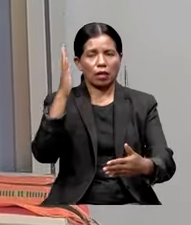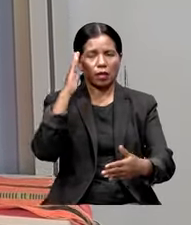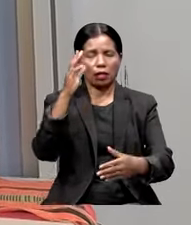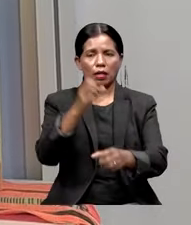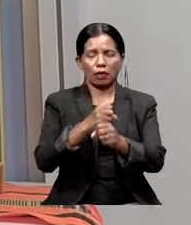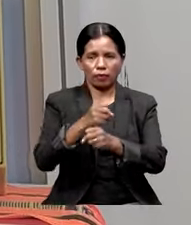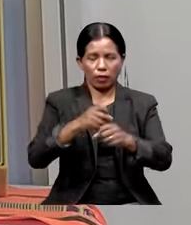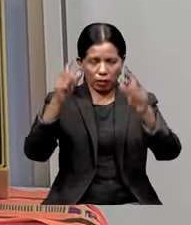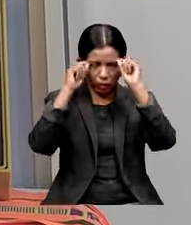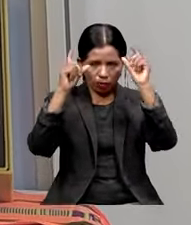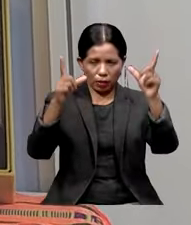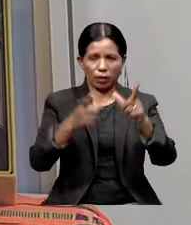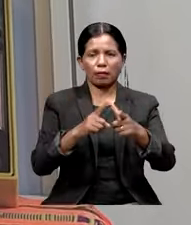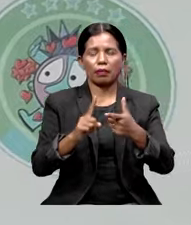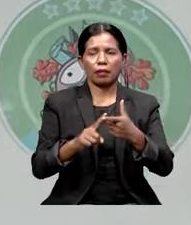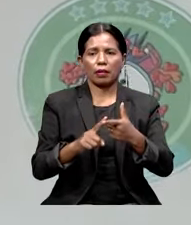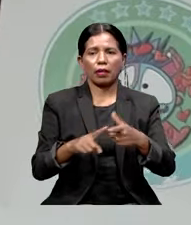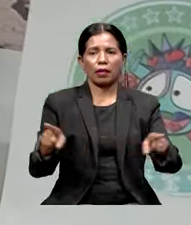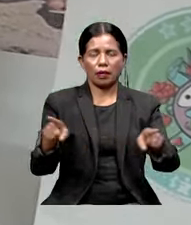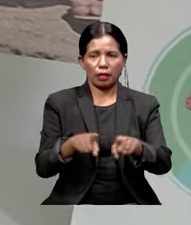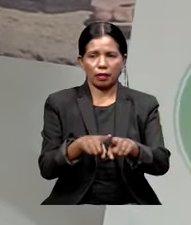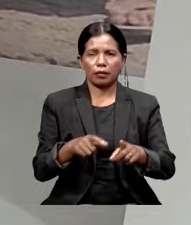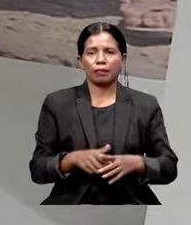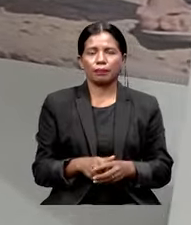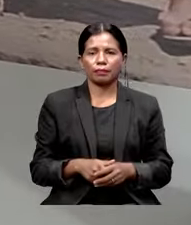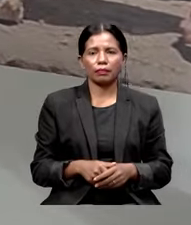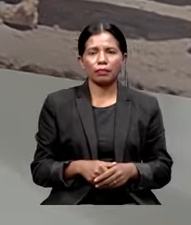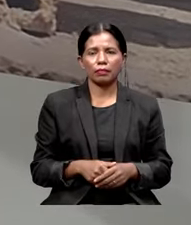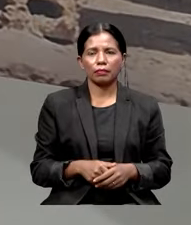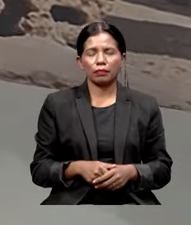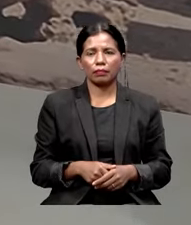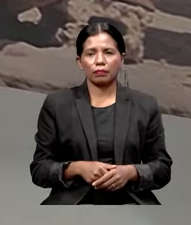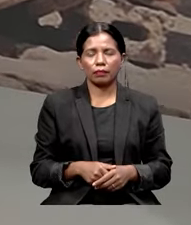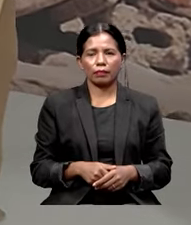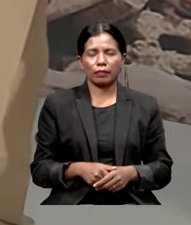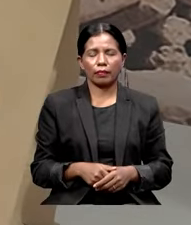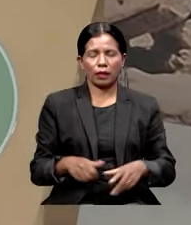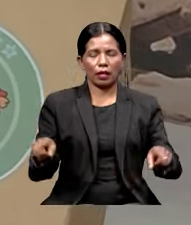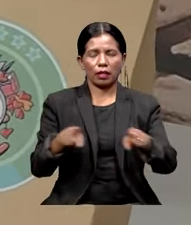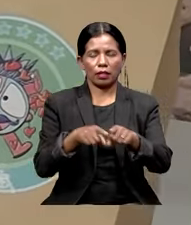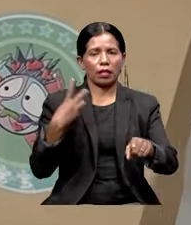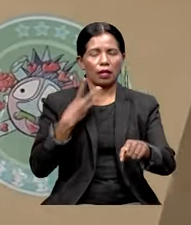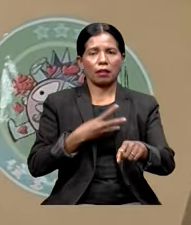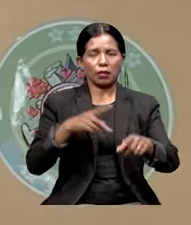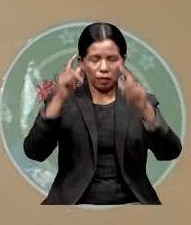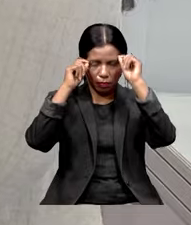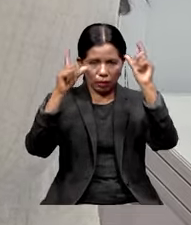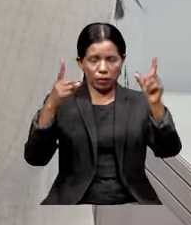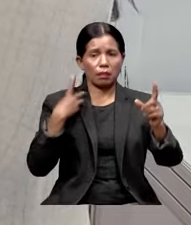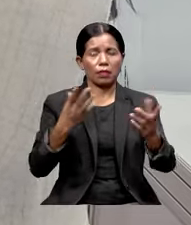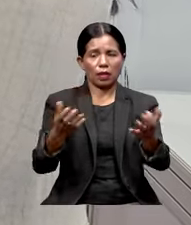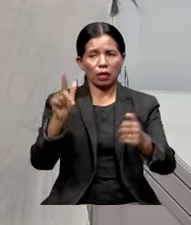ami principio. Mebe ane sana nas usi Timor Leste ami masa karak kata